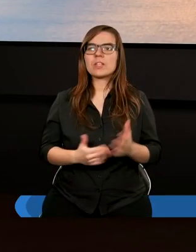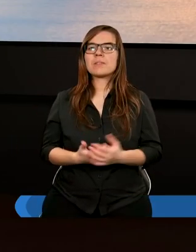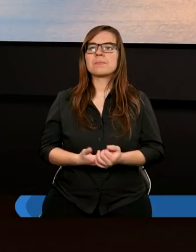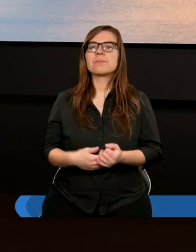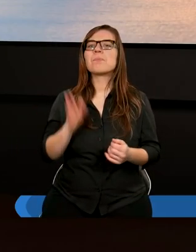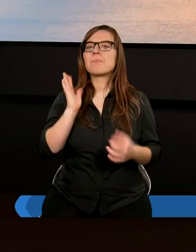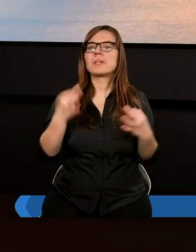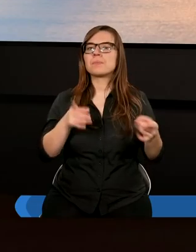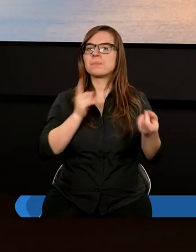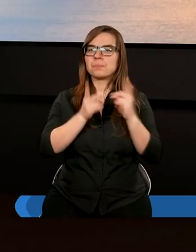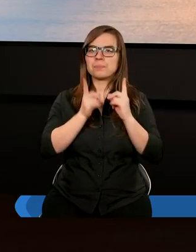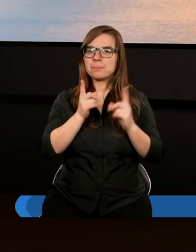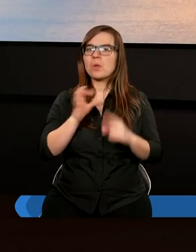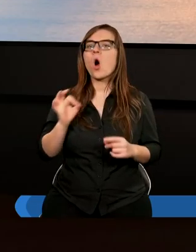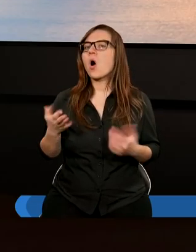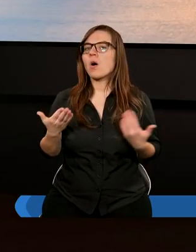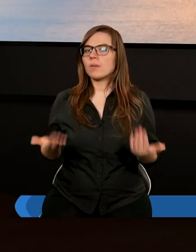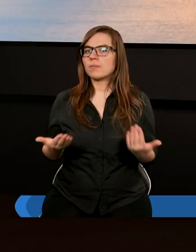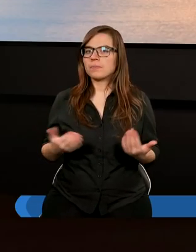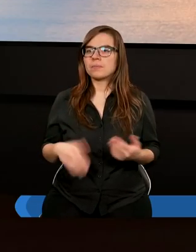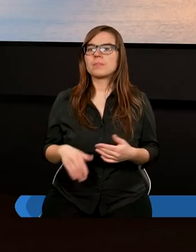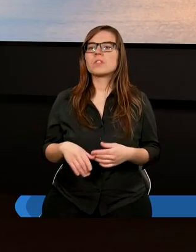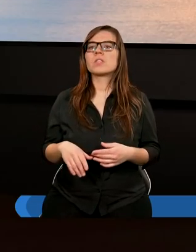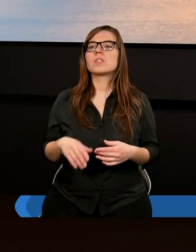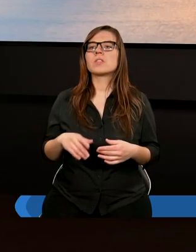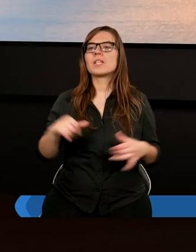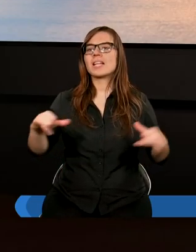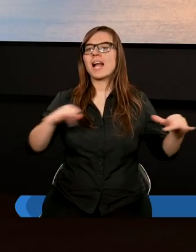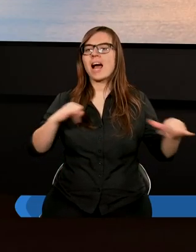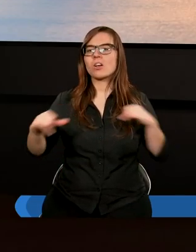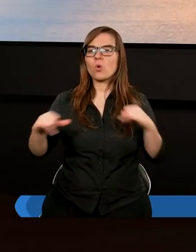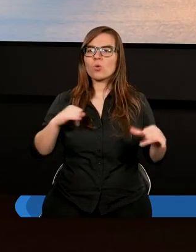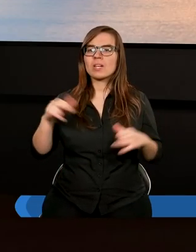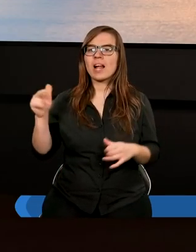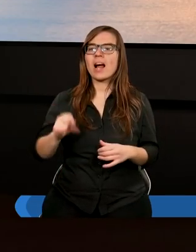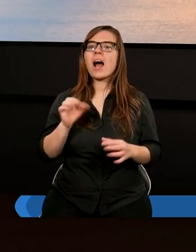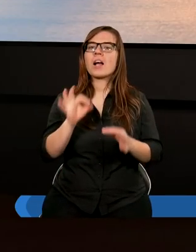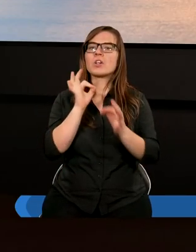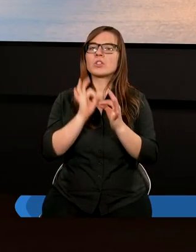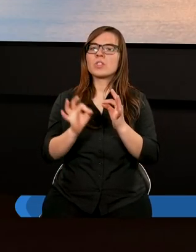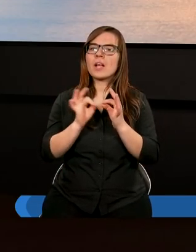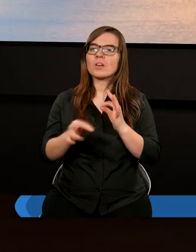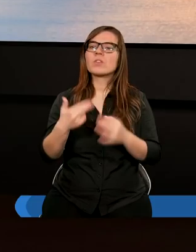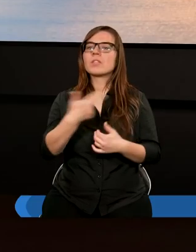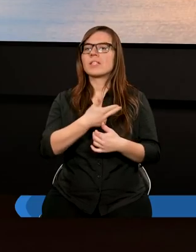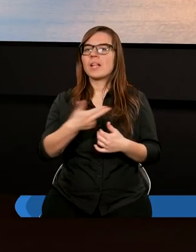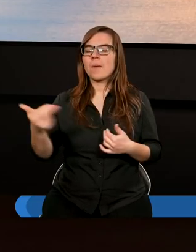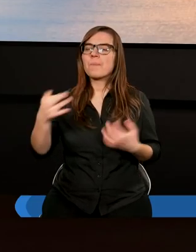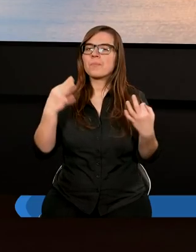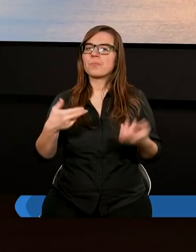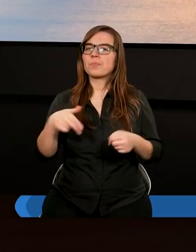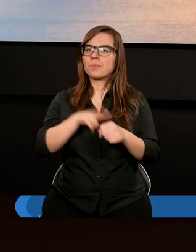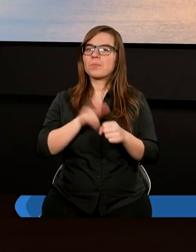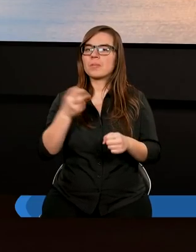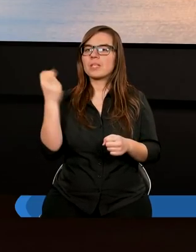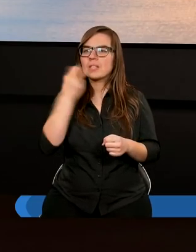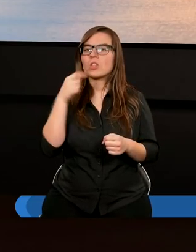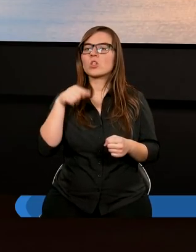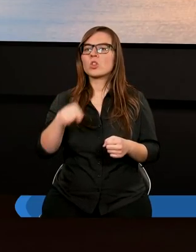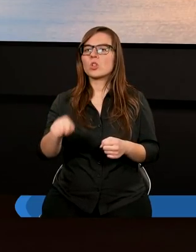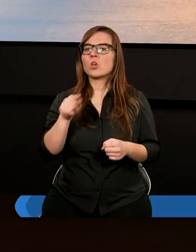Będziemy dzisiaj rozmawiali o szafarstwie, o zarządzaniu, ale szczególnym tematem, który nas dzisiaj będzie